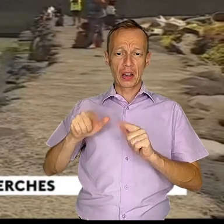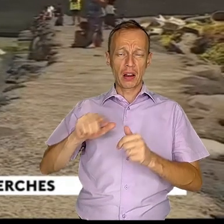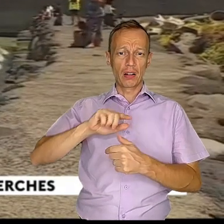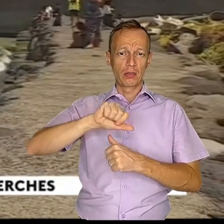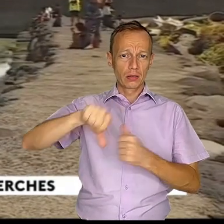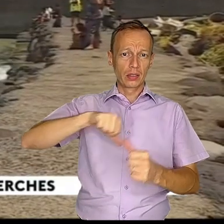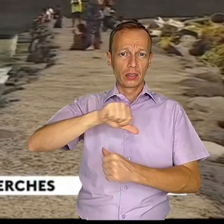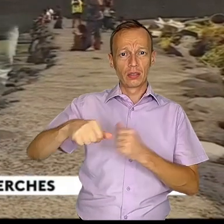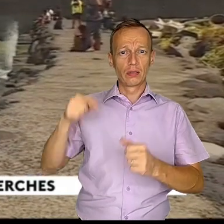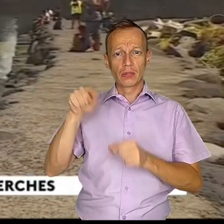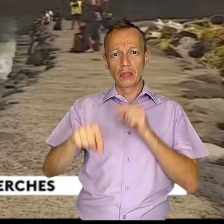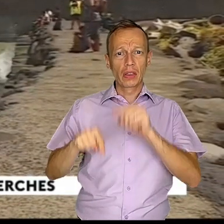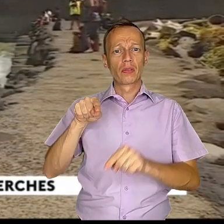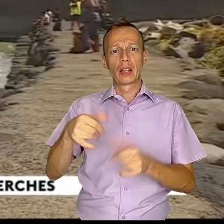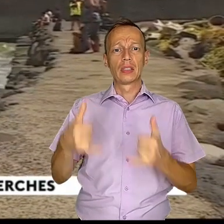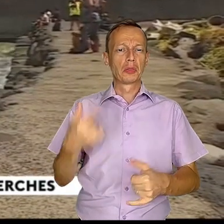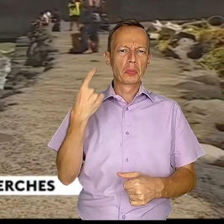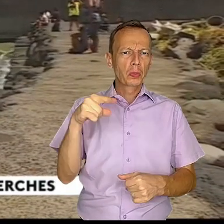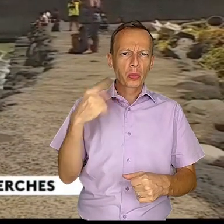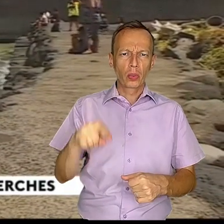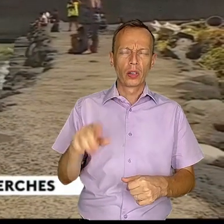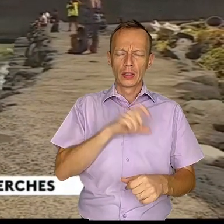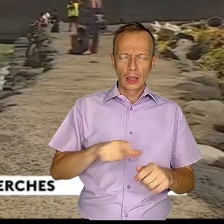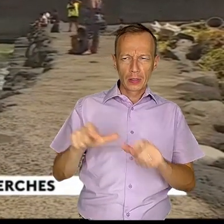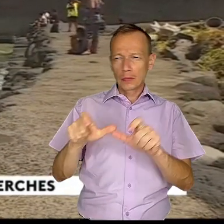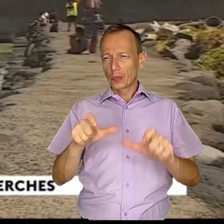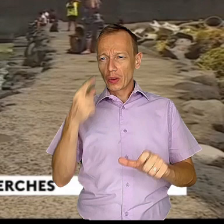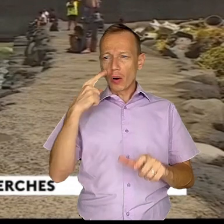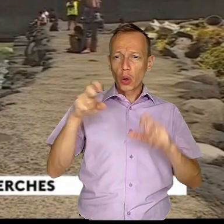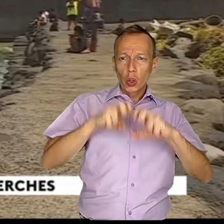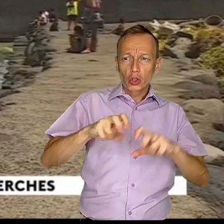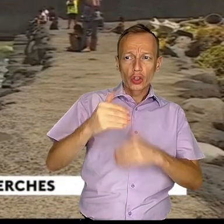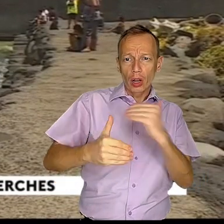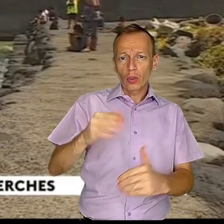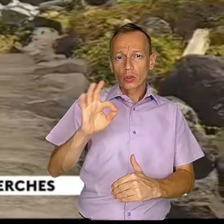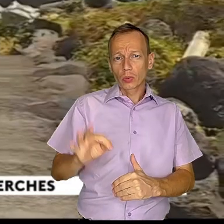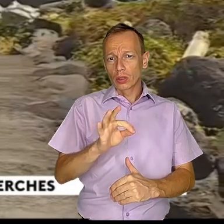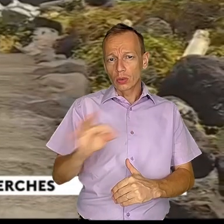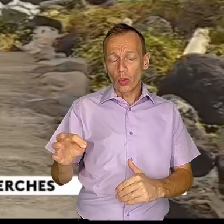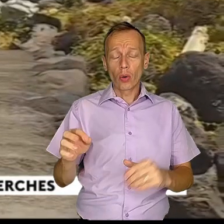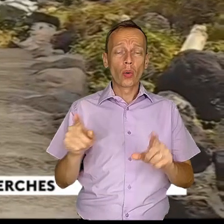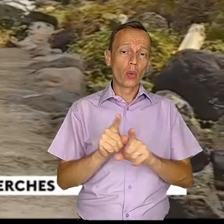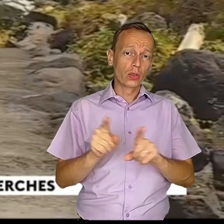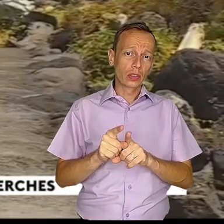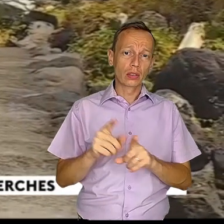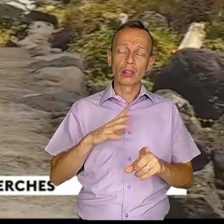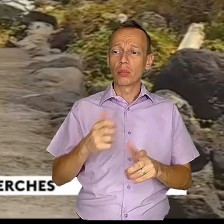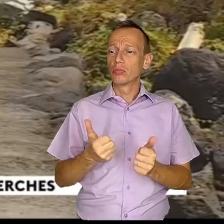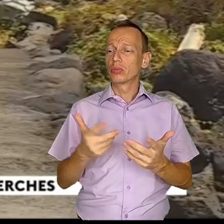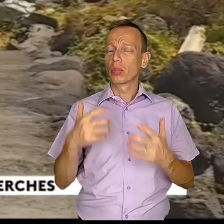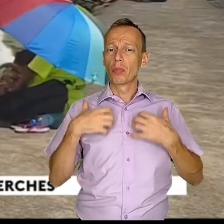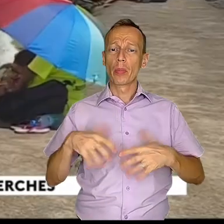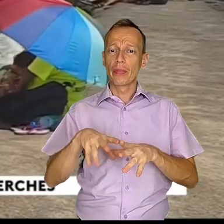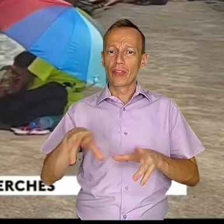membres de la famille se relaient pour non seulement pour suivre un peu les recherches, mais pour aussi, et ça ce